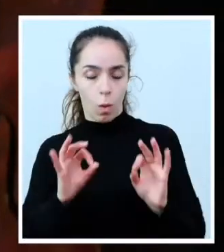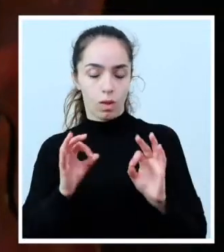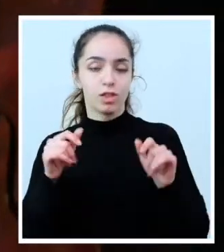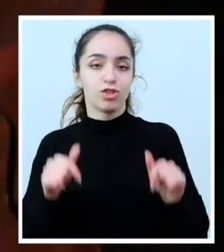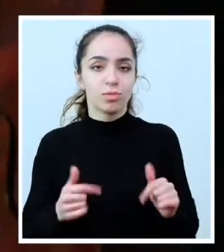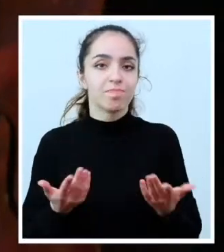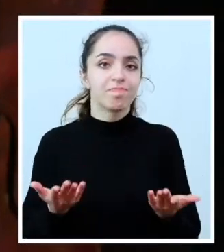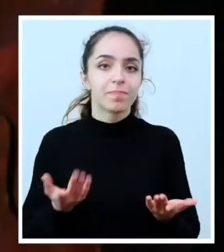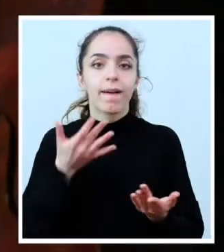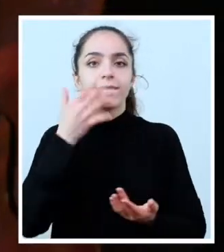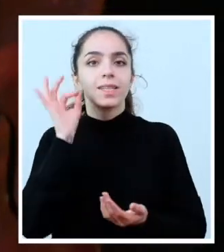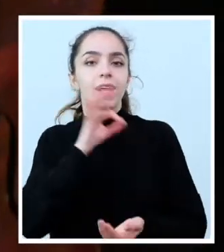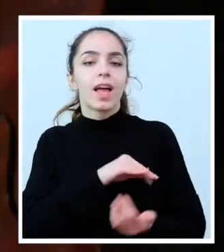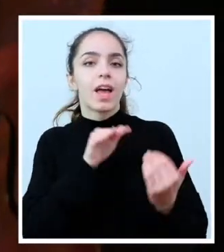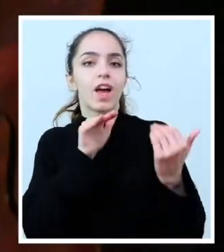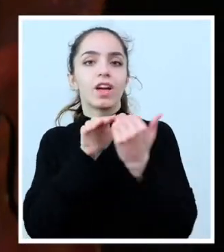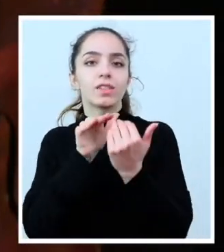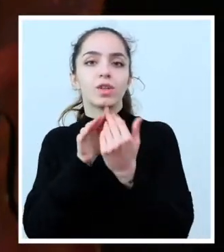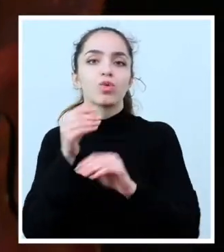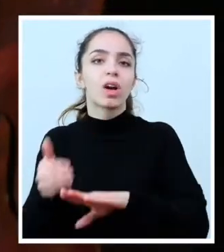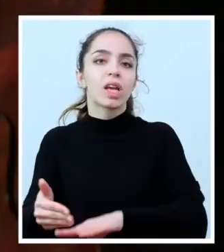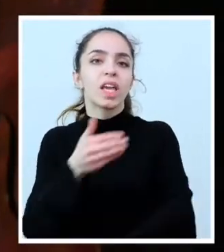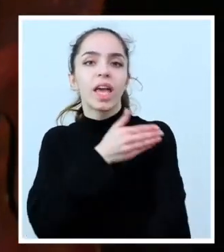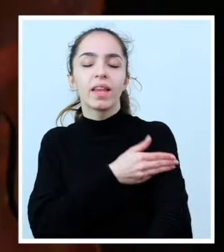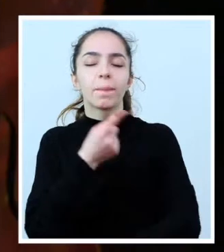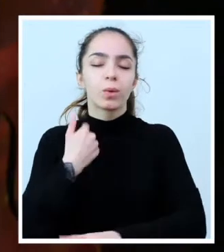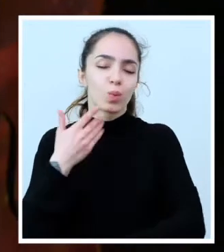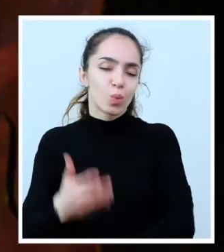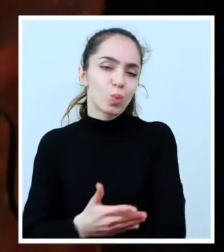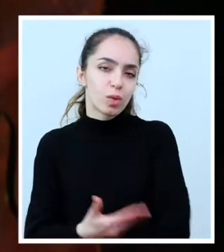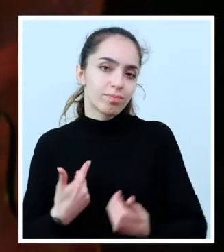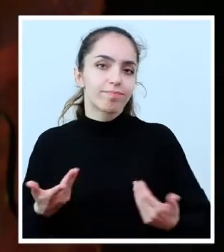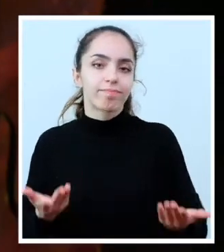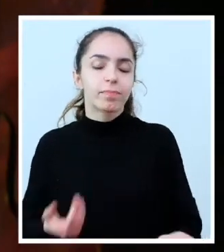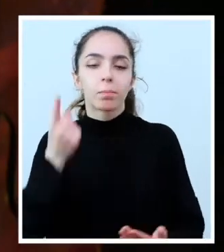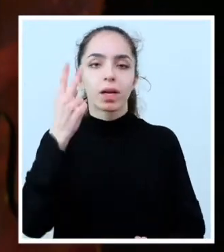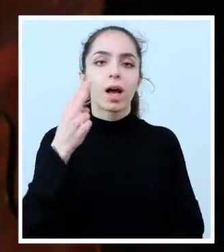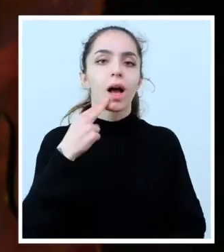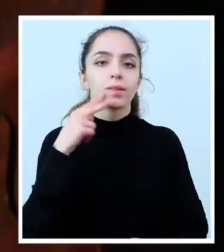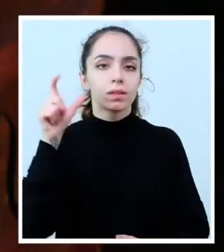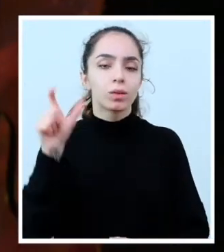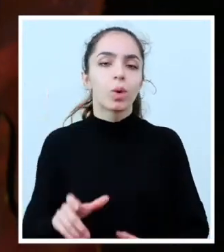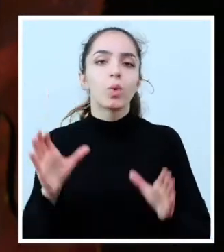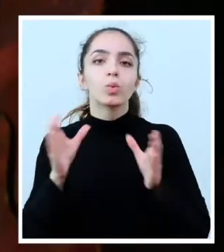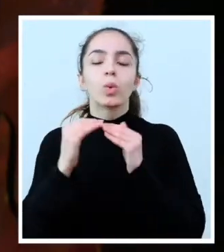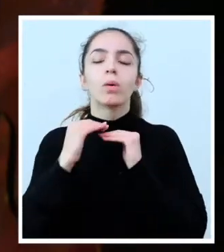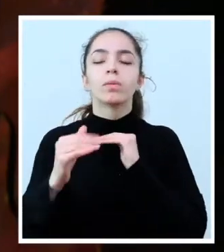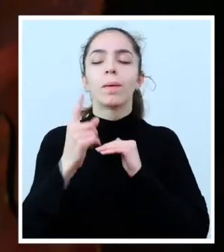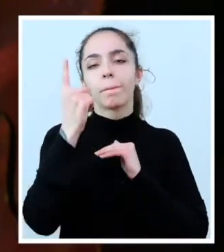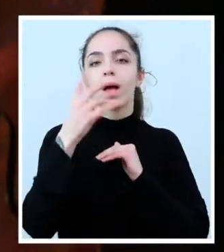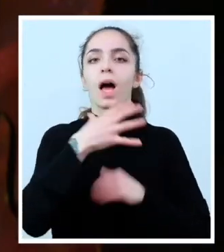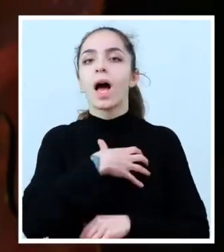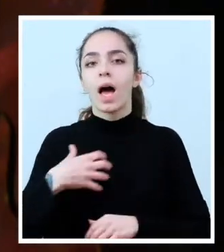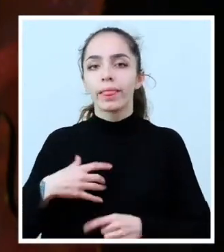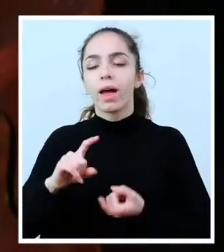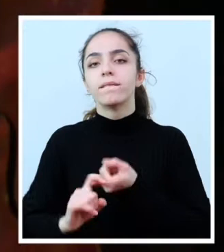Türkiye perspektifinden bakarsak bu konuya henüz fırsat eşitliği konusunda çok gerilerde bir